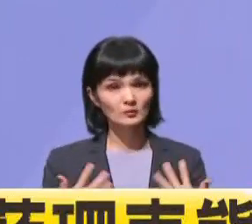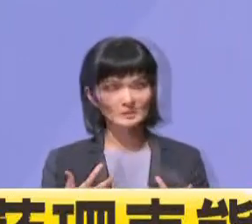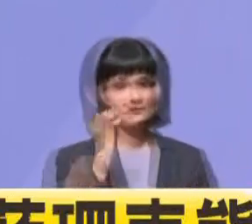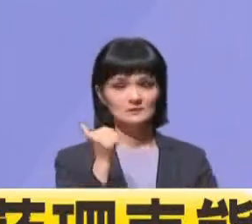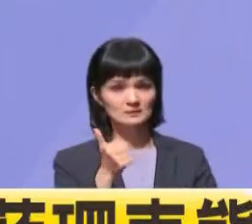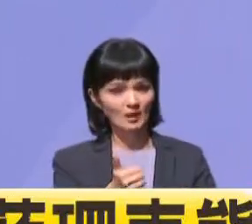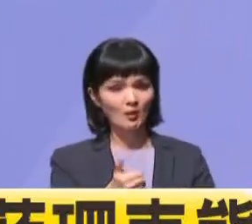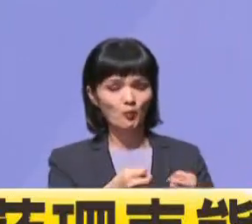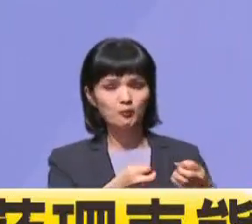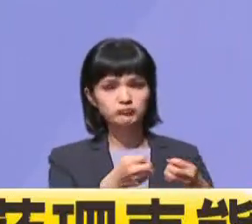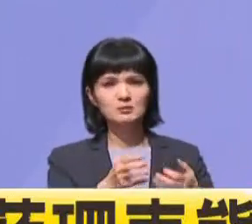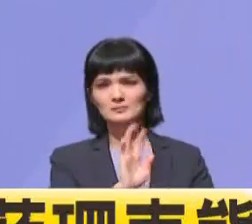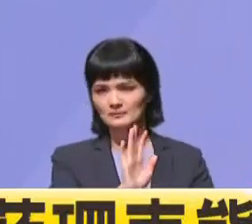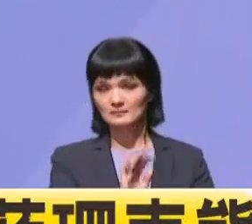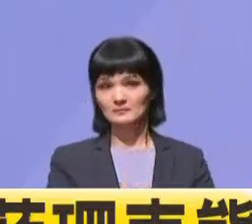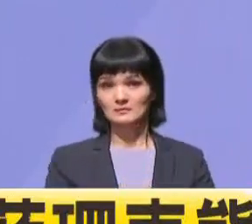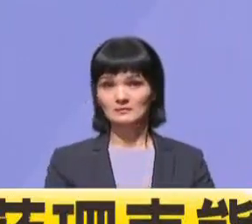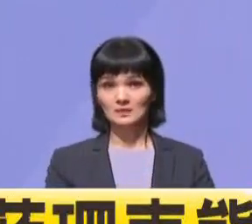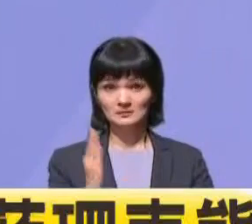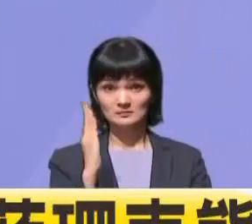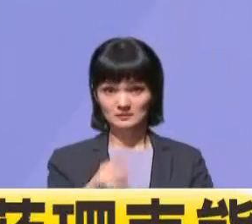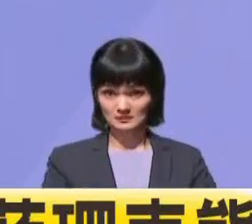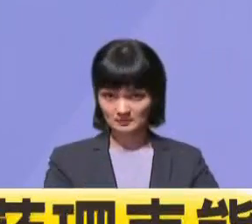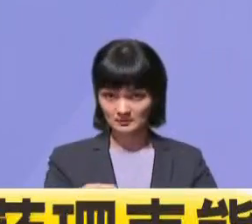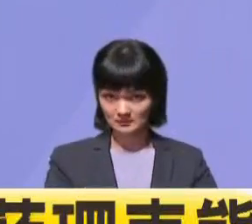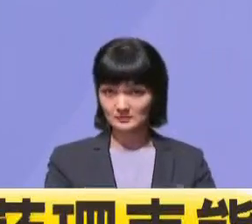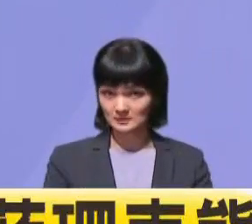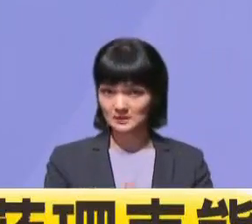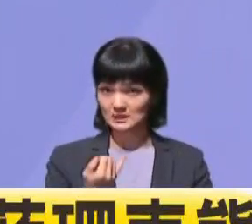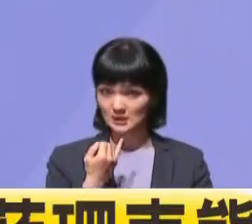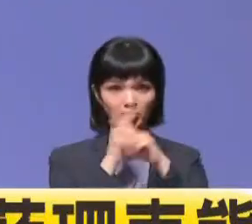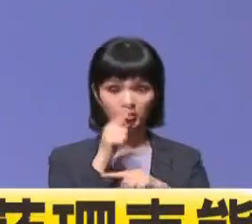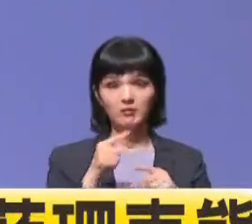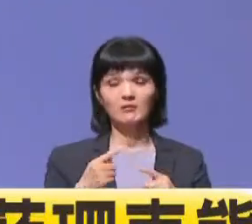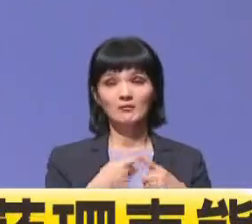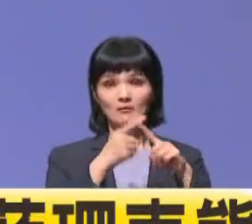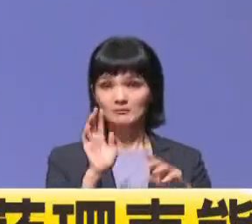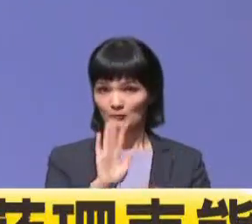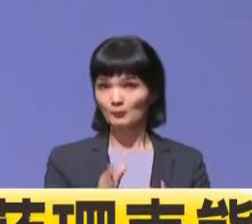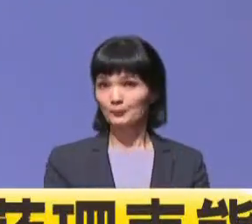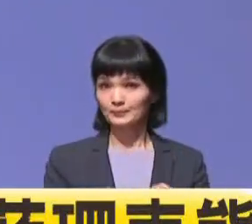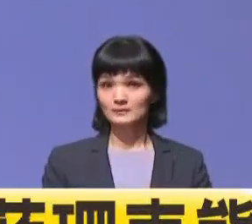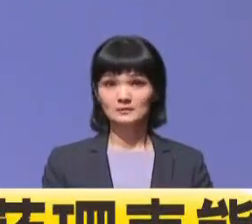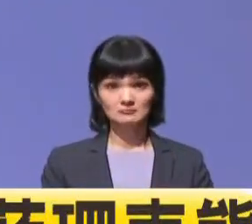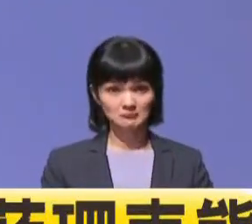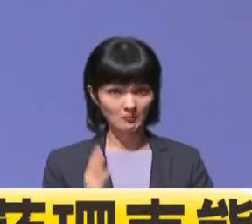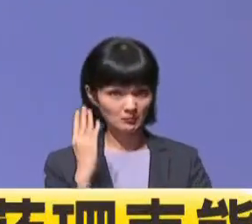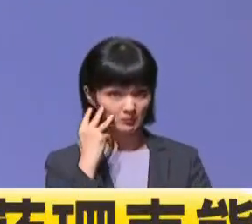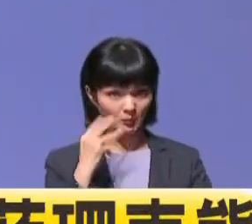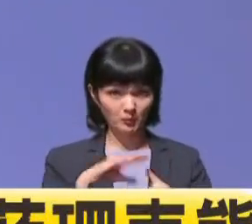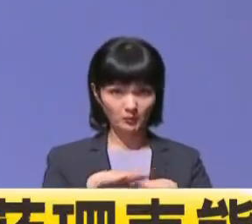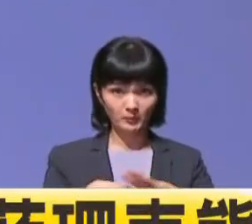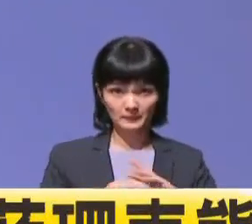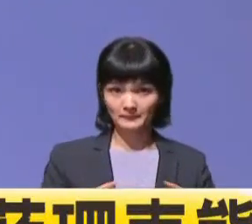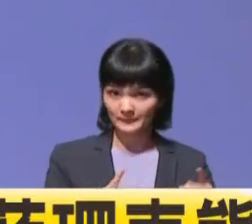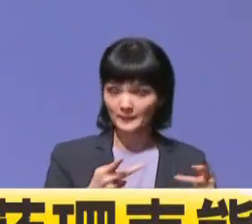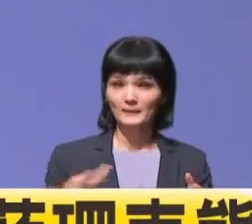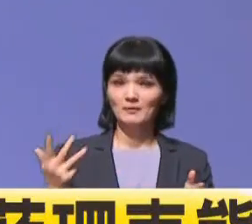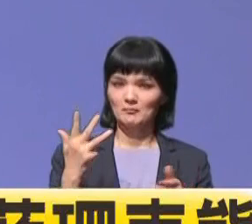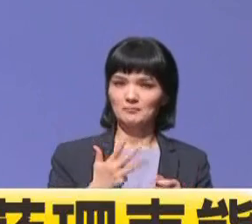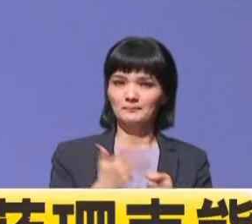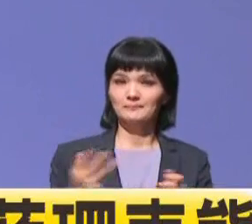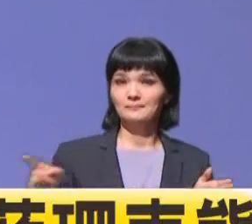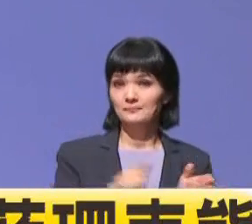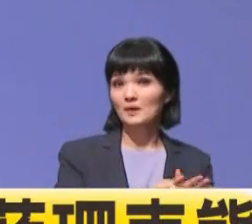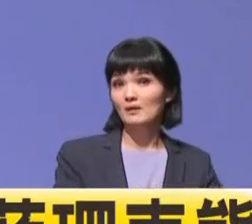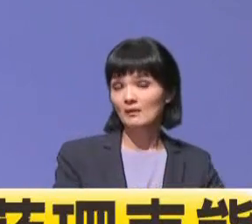的弃保。其实政策只要是好的，我们当然会继续把它做得更好。 这场政治文化的改变已经八年了。台